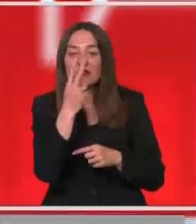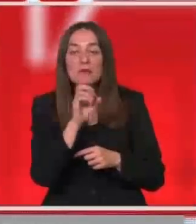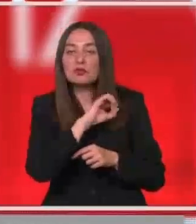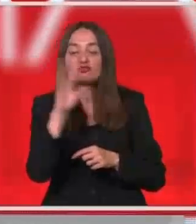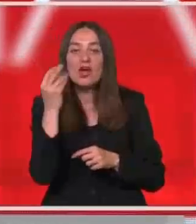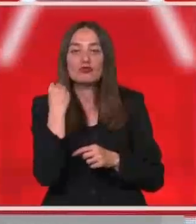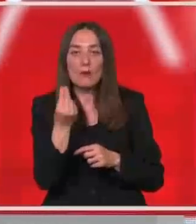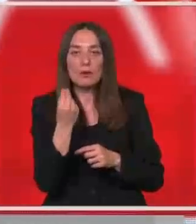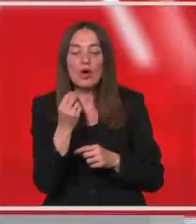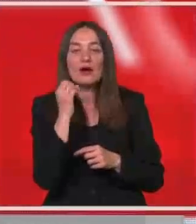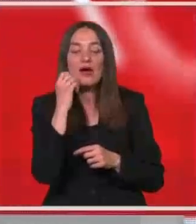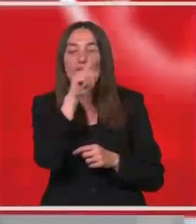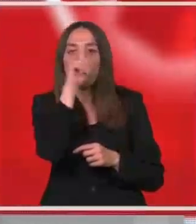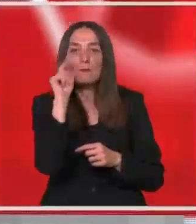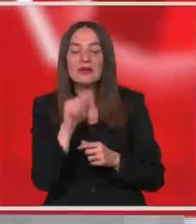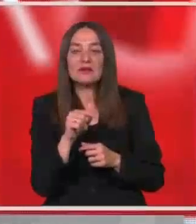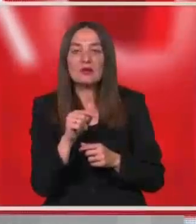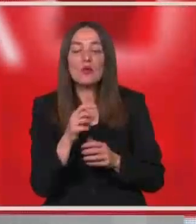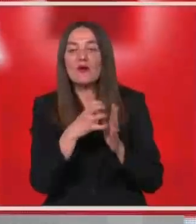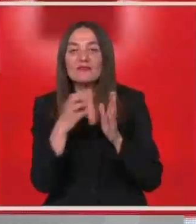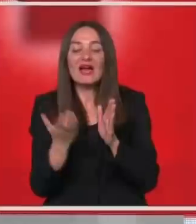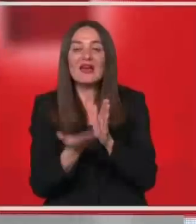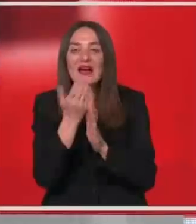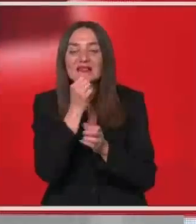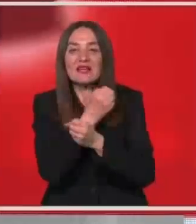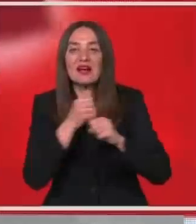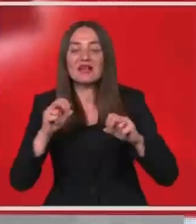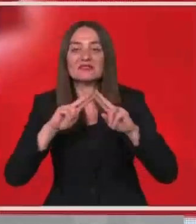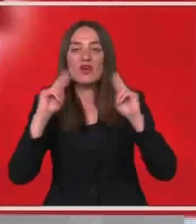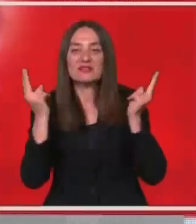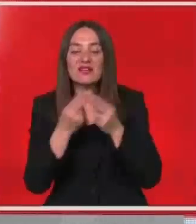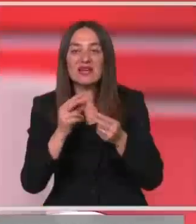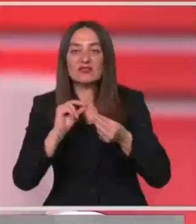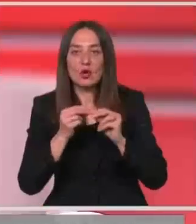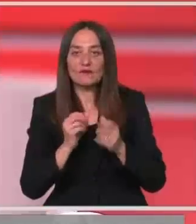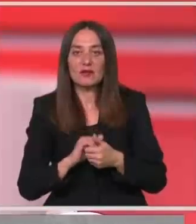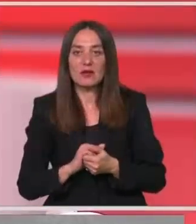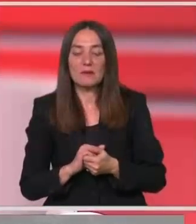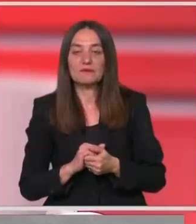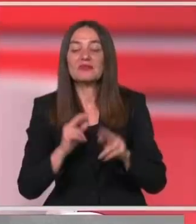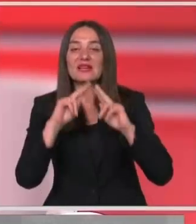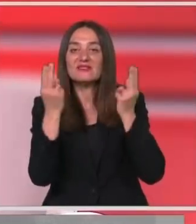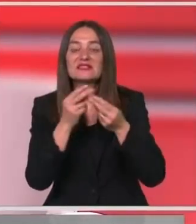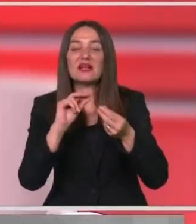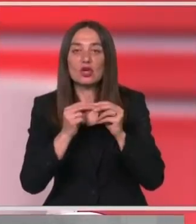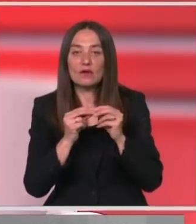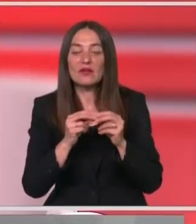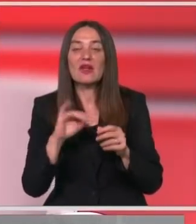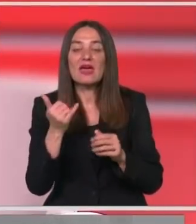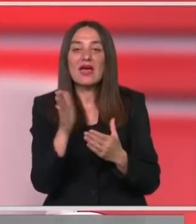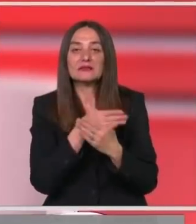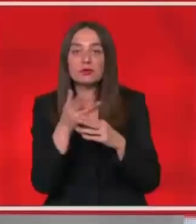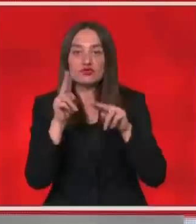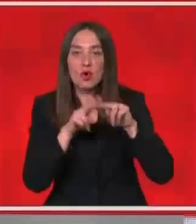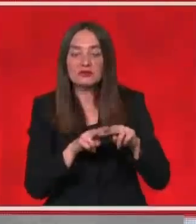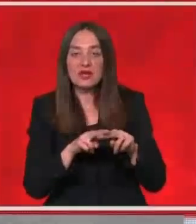dobro kada je u pitanju dalji rast i razvoj svetske trgovine. Svetska trgovina je između